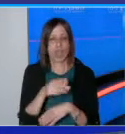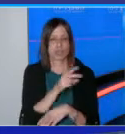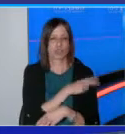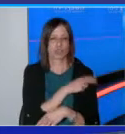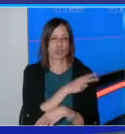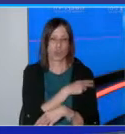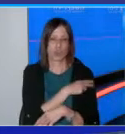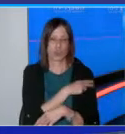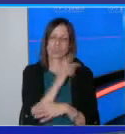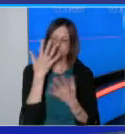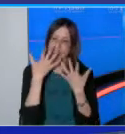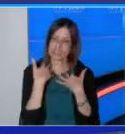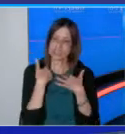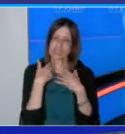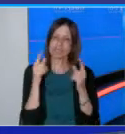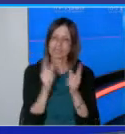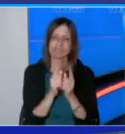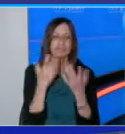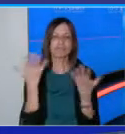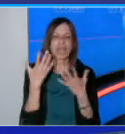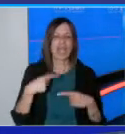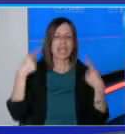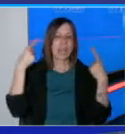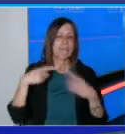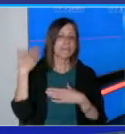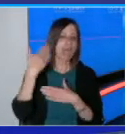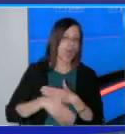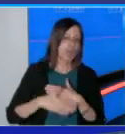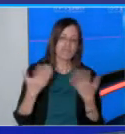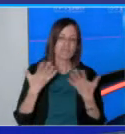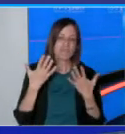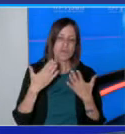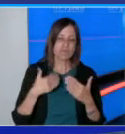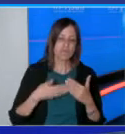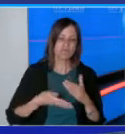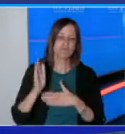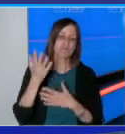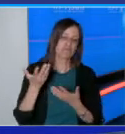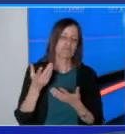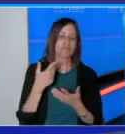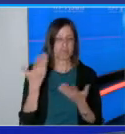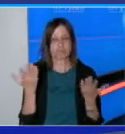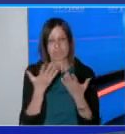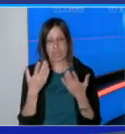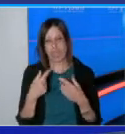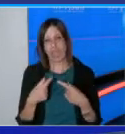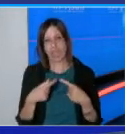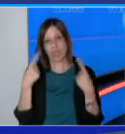בואי תני לנו רק סקירה קצרה של מה קרה בימים האחרונים ולאן זה הולך. אז מה שקרה